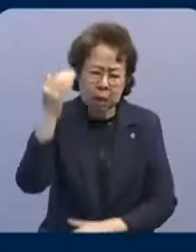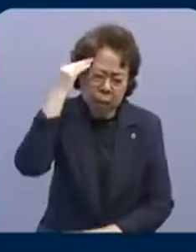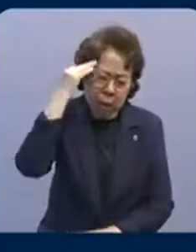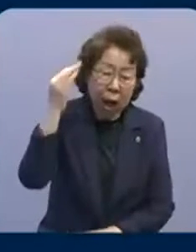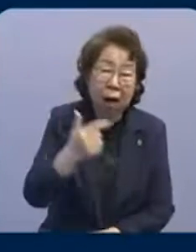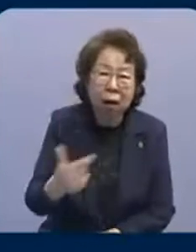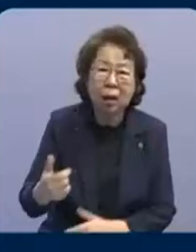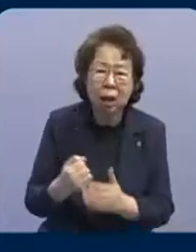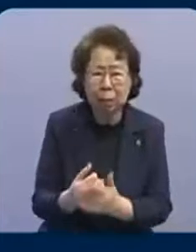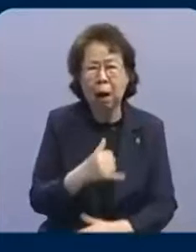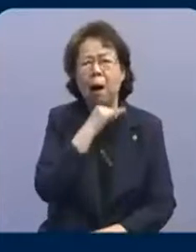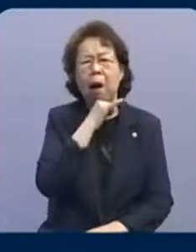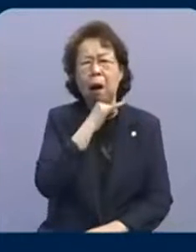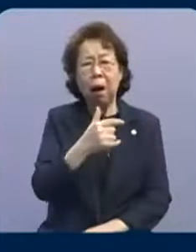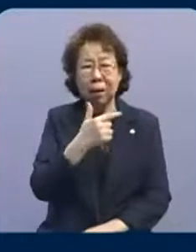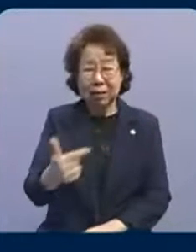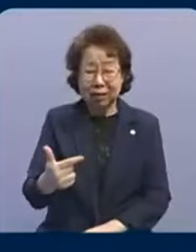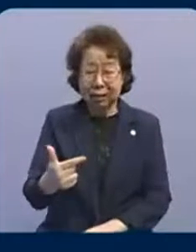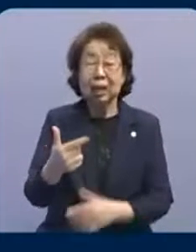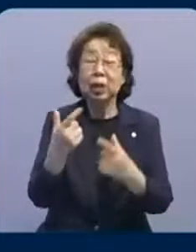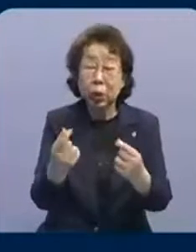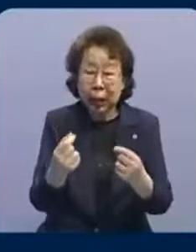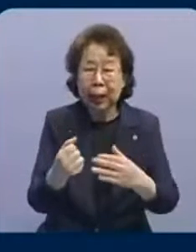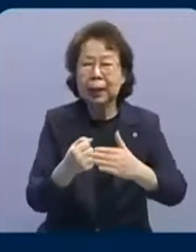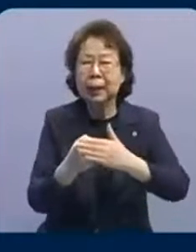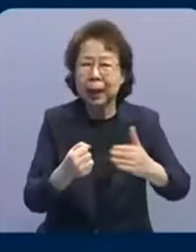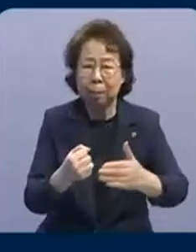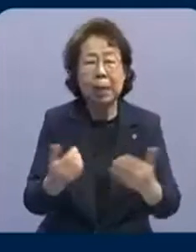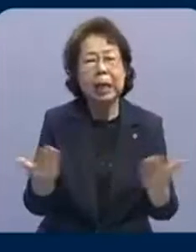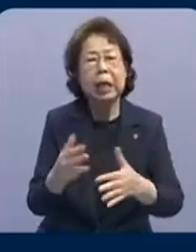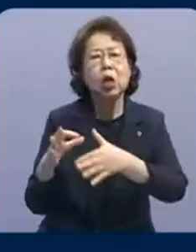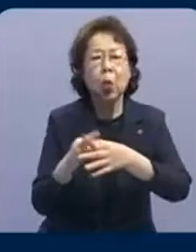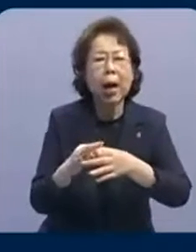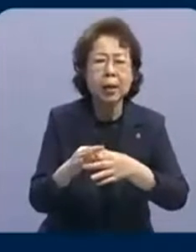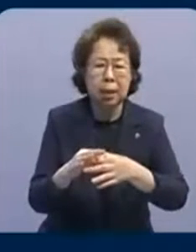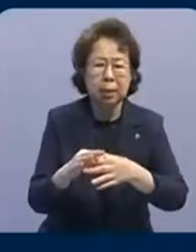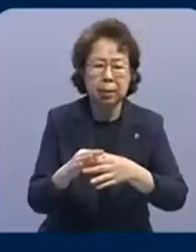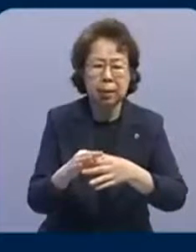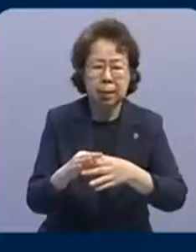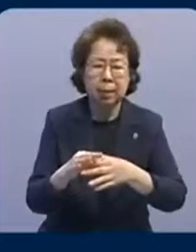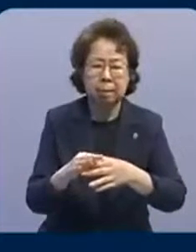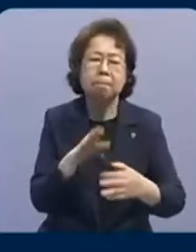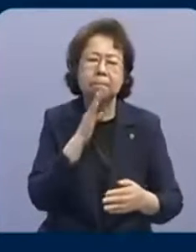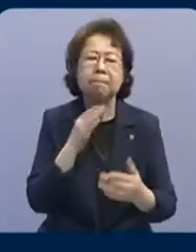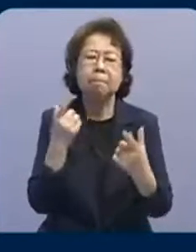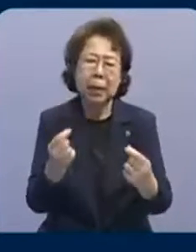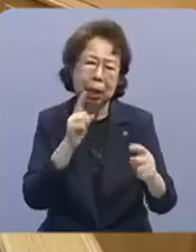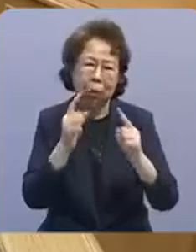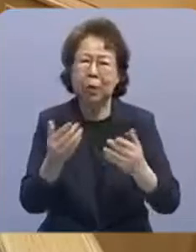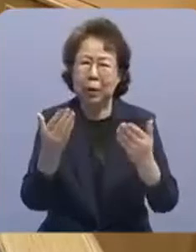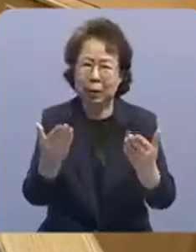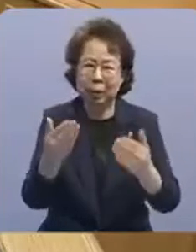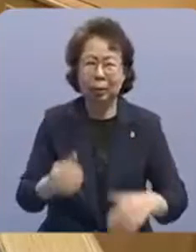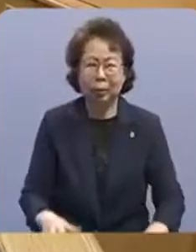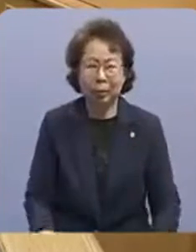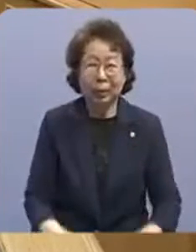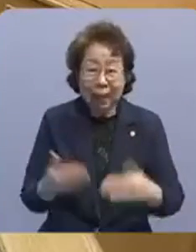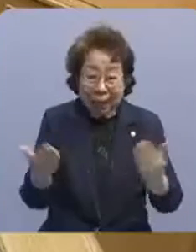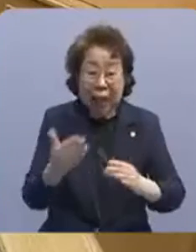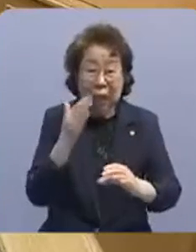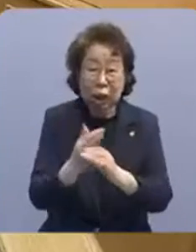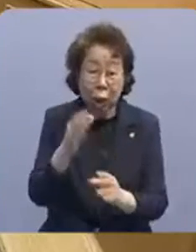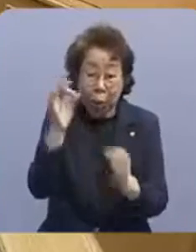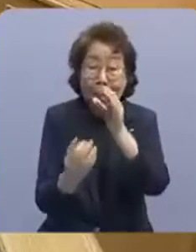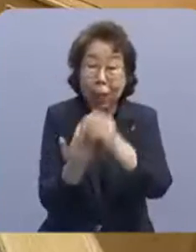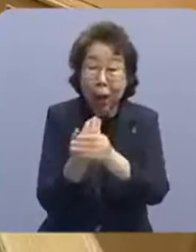등이 자해 행위 에 상당한 영향을 준 것으로 인정돼 업무 관련성을 부인할 수 없다 고 밝혔습니다 업무상 체해